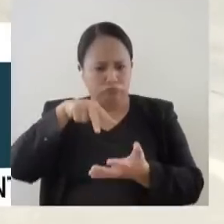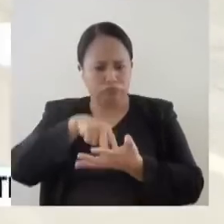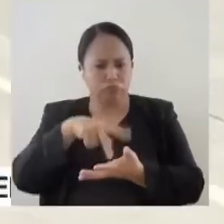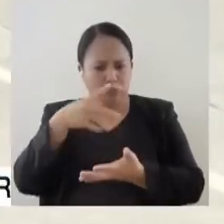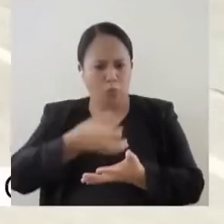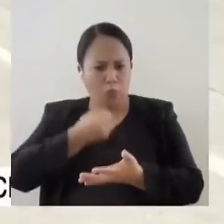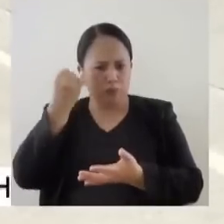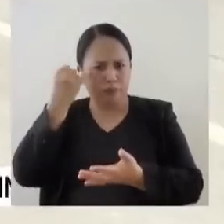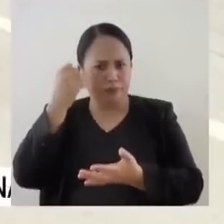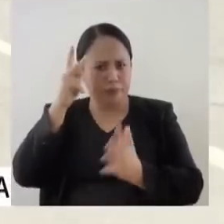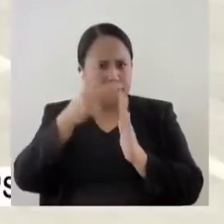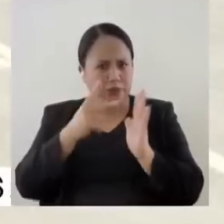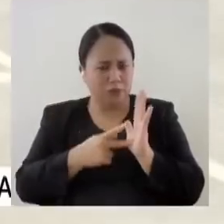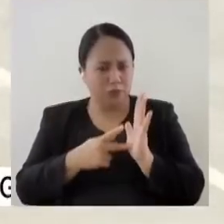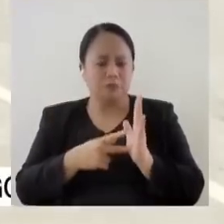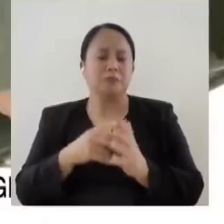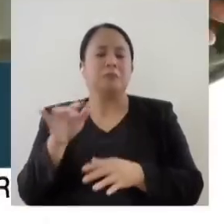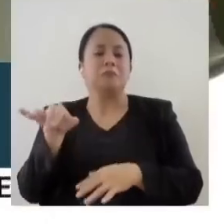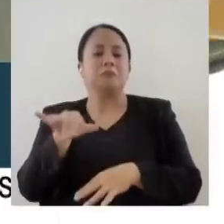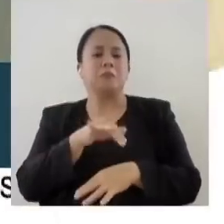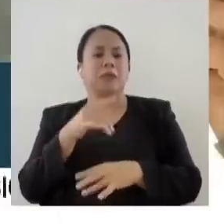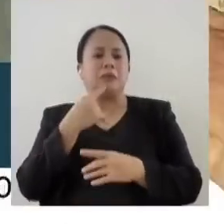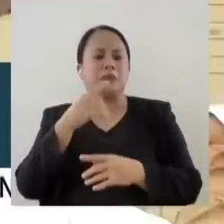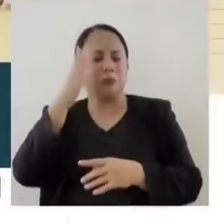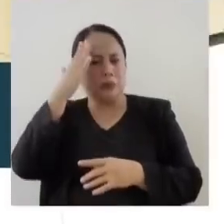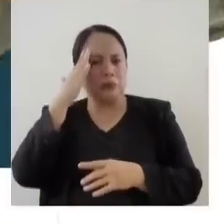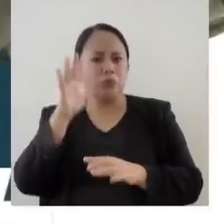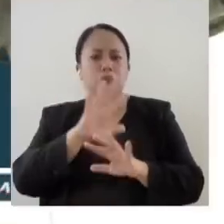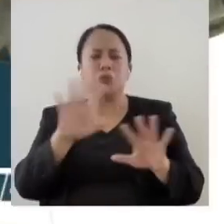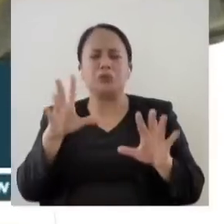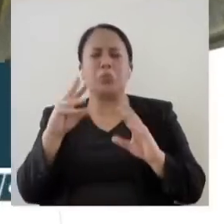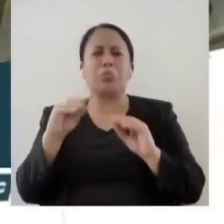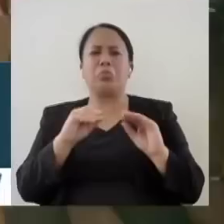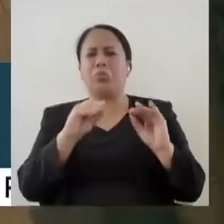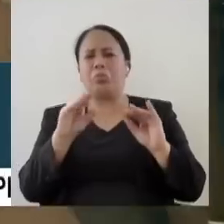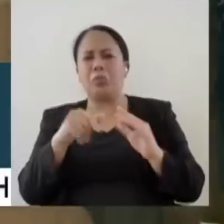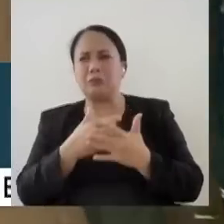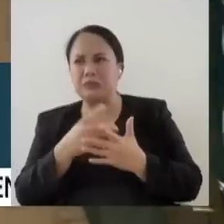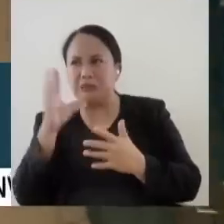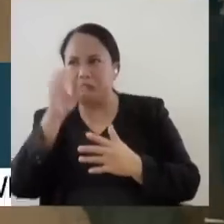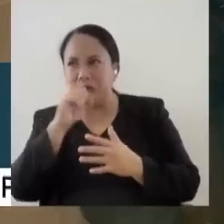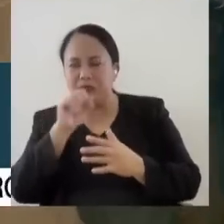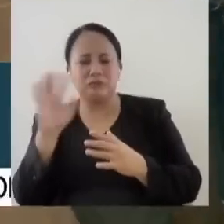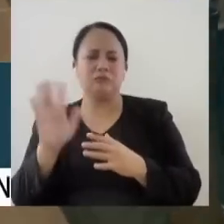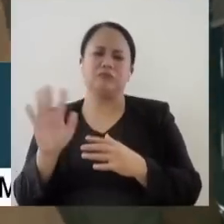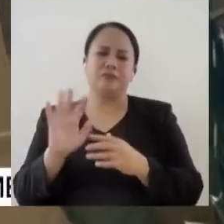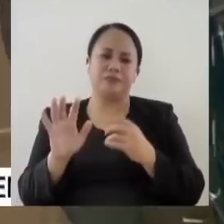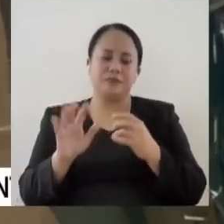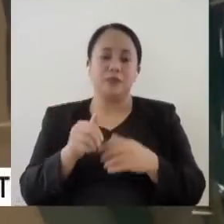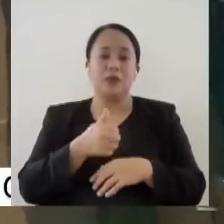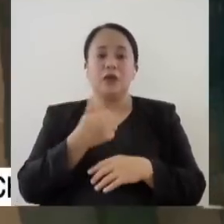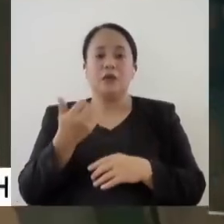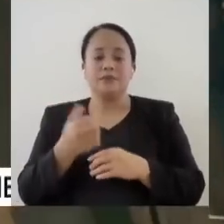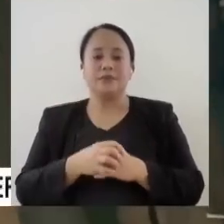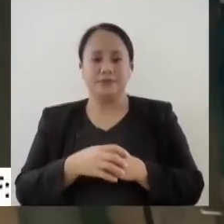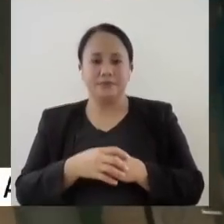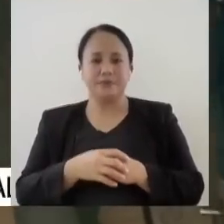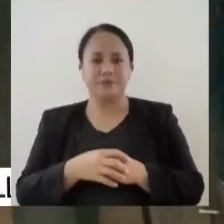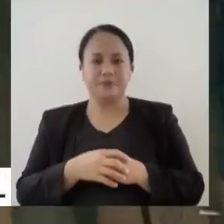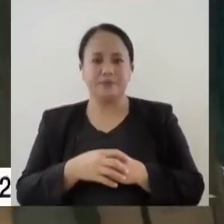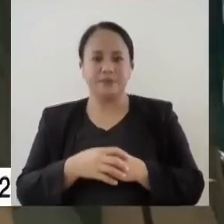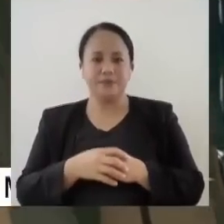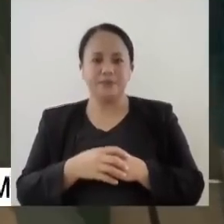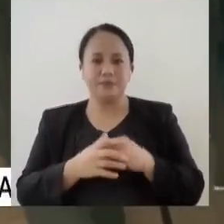He appeals to the public not to engage in speculation or to second guesses. Bianca Dava, ABS-CBN